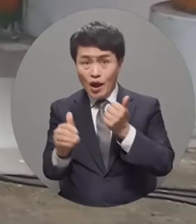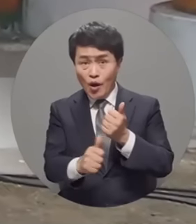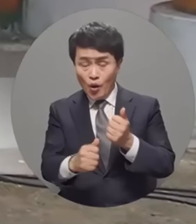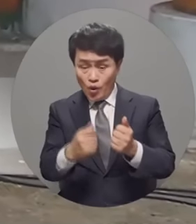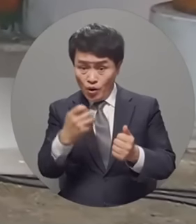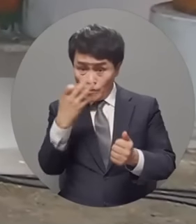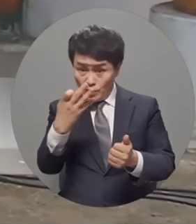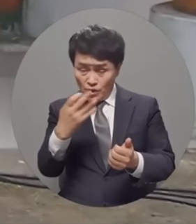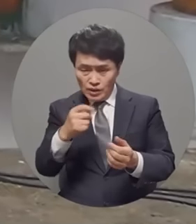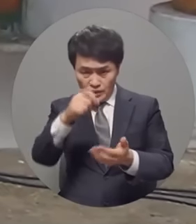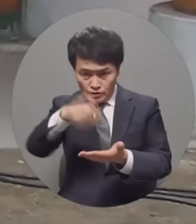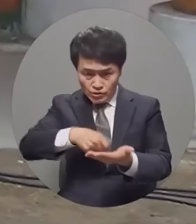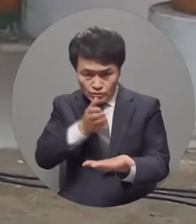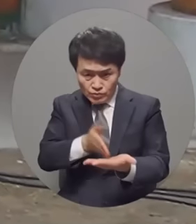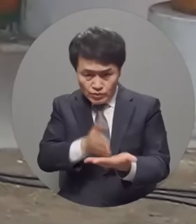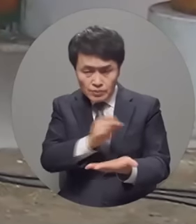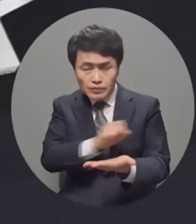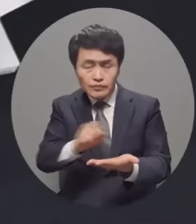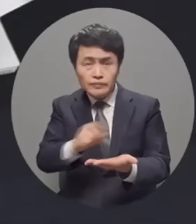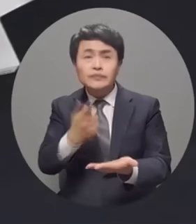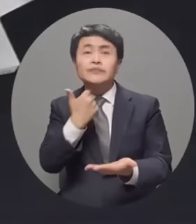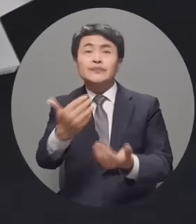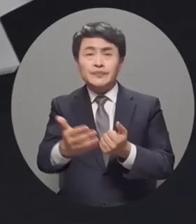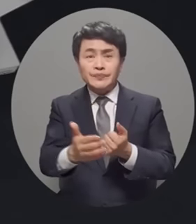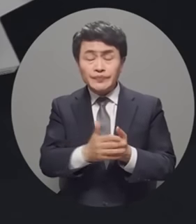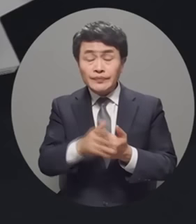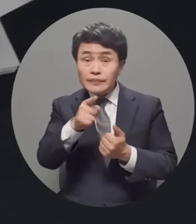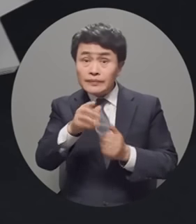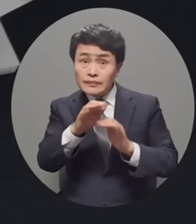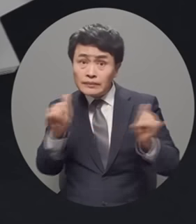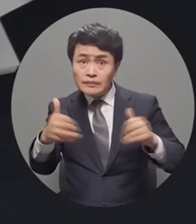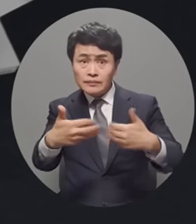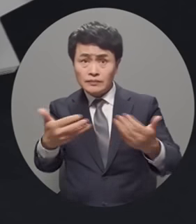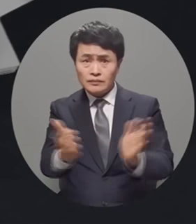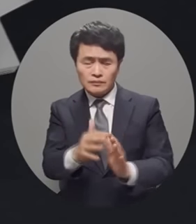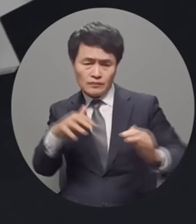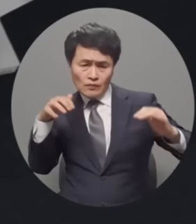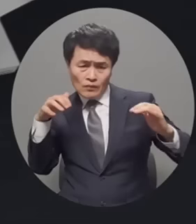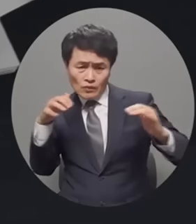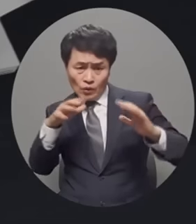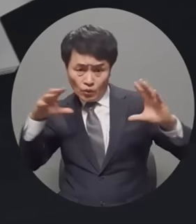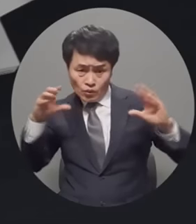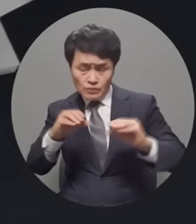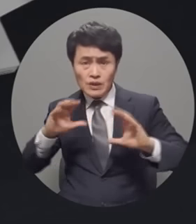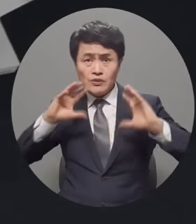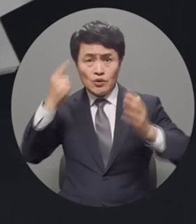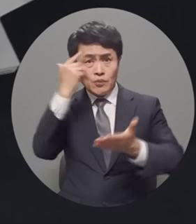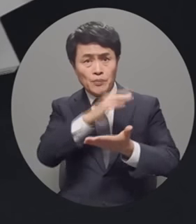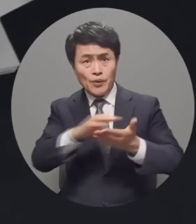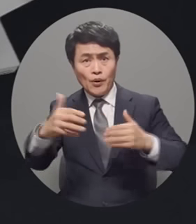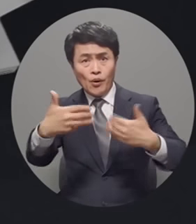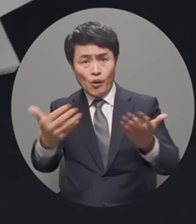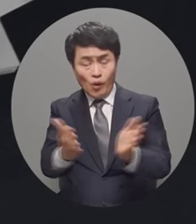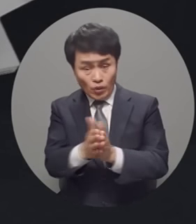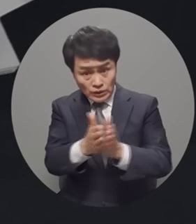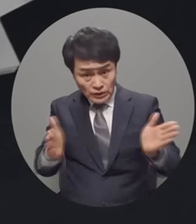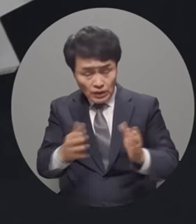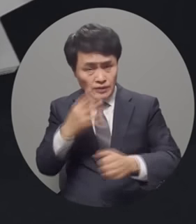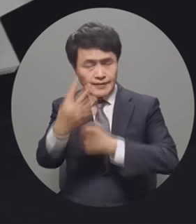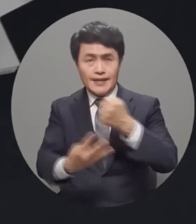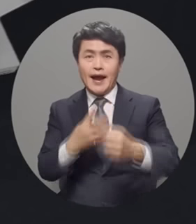분량 특집 인터뷰를 진행했습니다. 당시 그는 이 단체가 전쟁 종식과 세계평화 실현을 위한 발걸음을 뗀 지 4년여